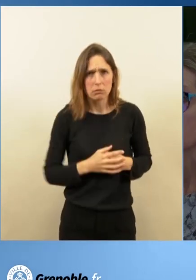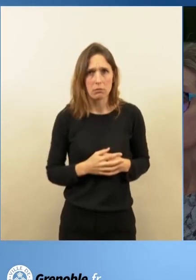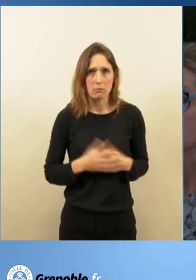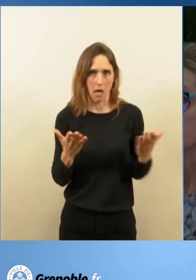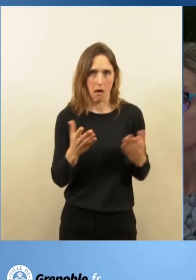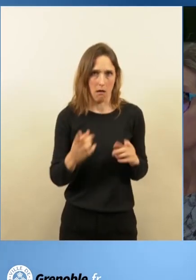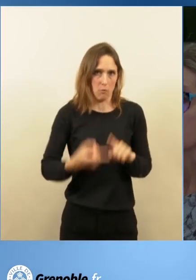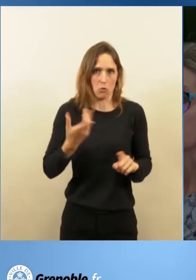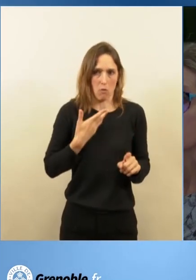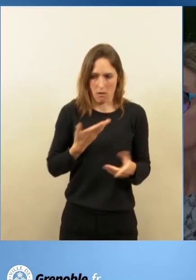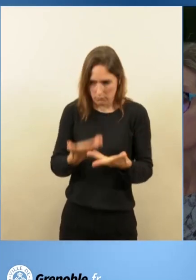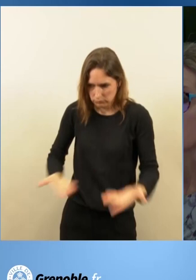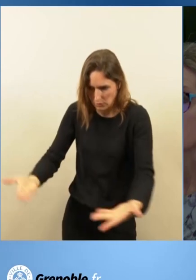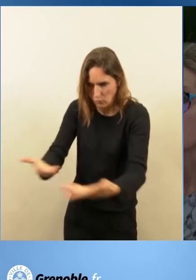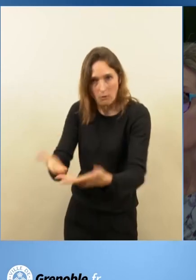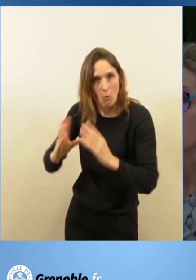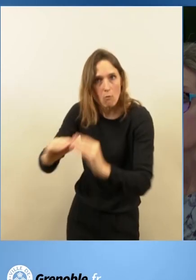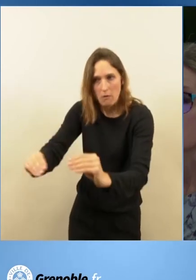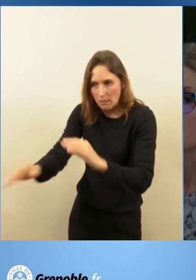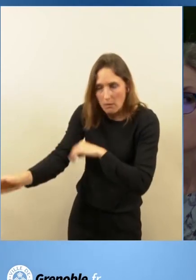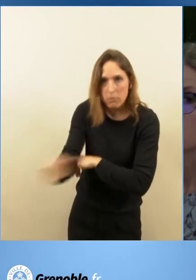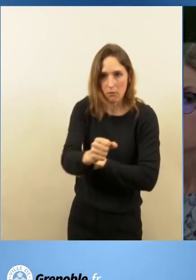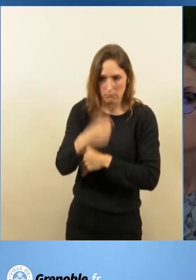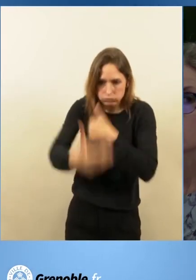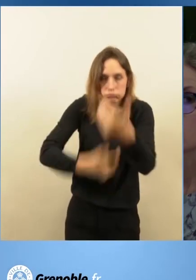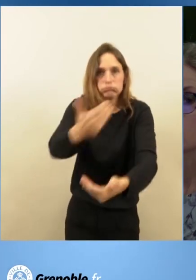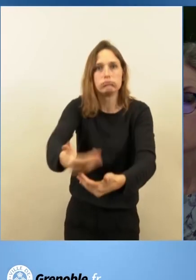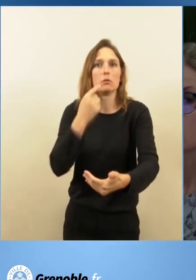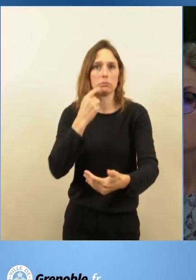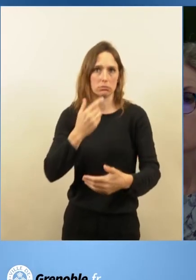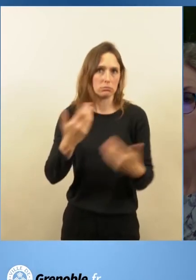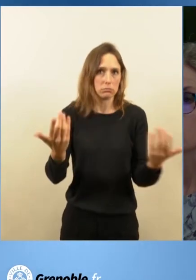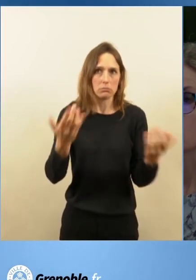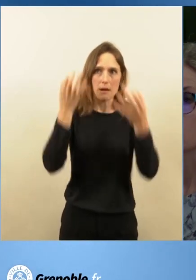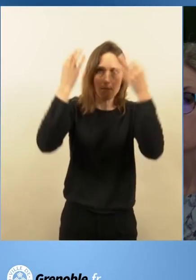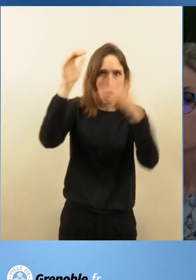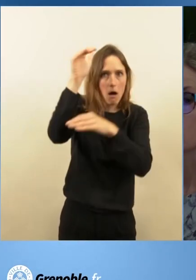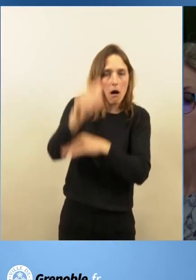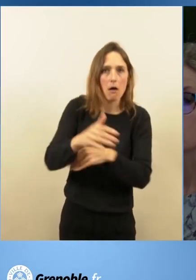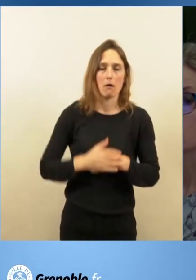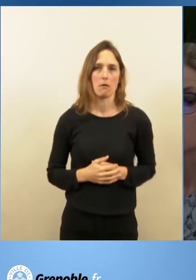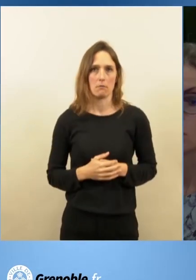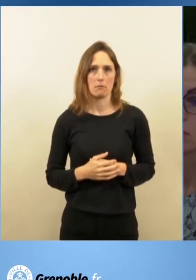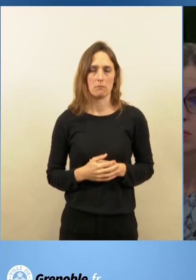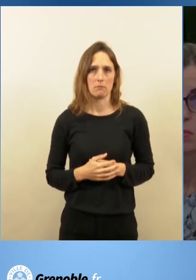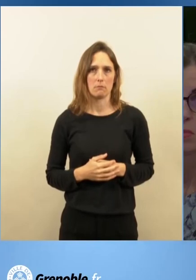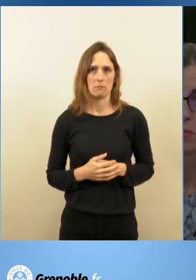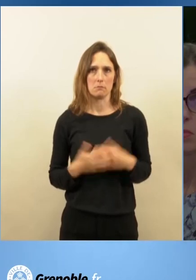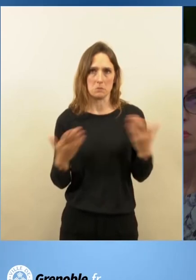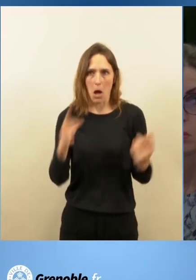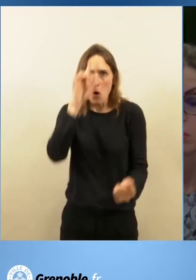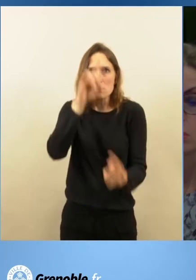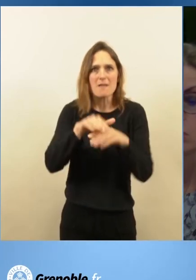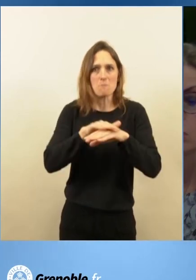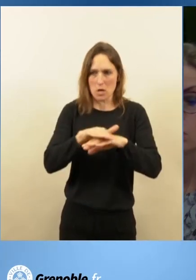la base partez des problématiques et à partir de ces problématiques et de cette base engager cette politique ces objectifs